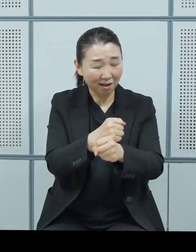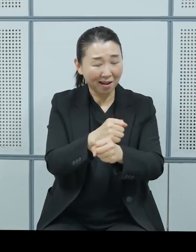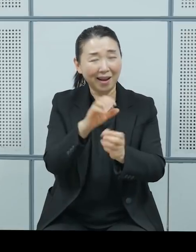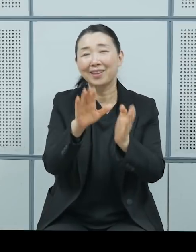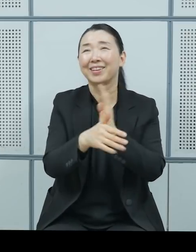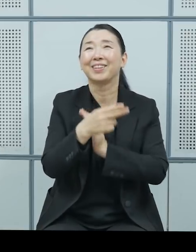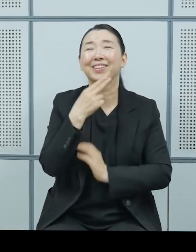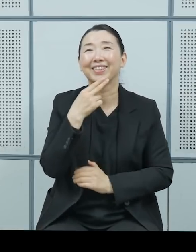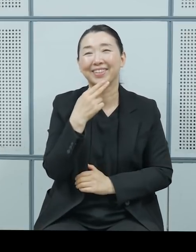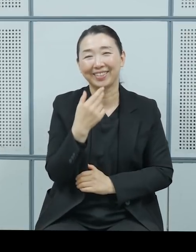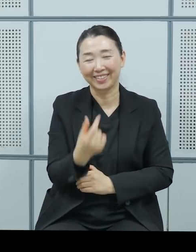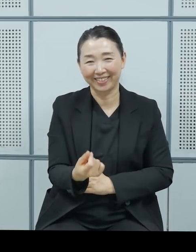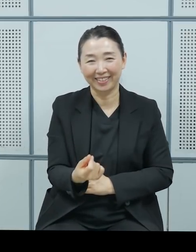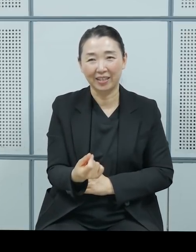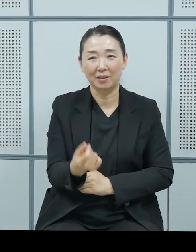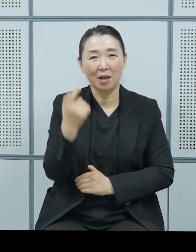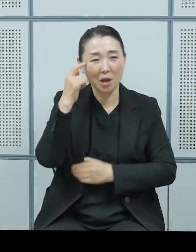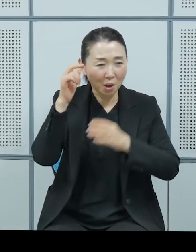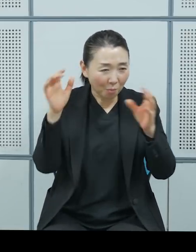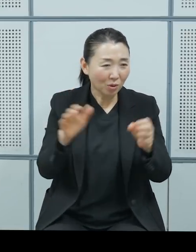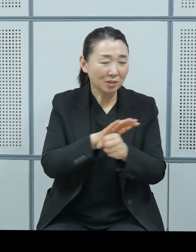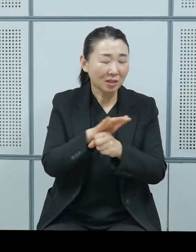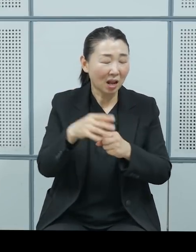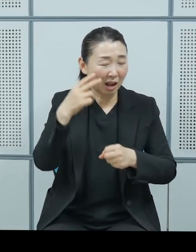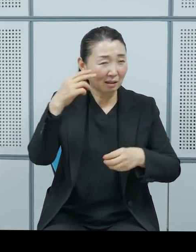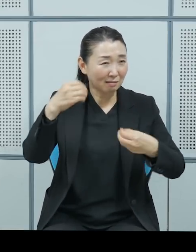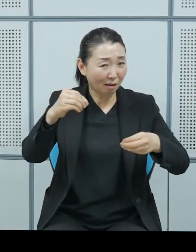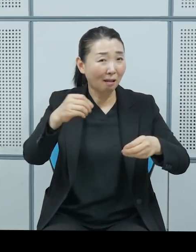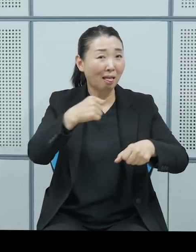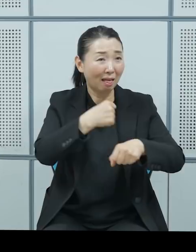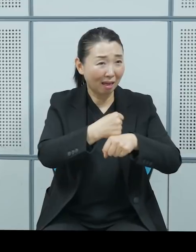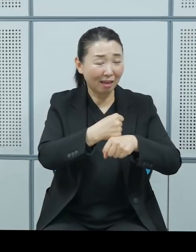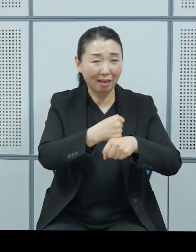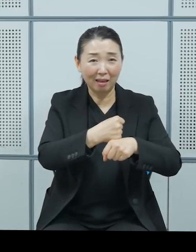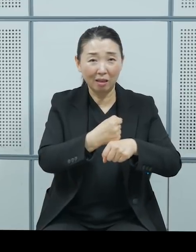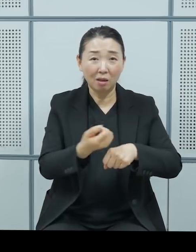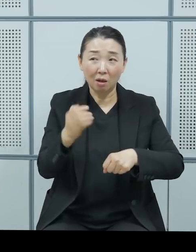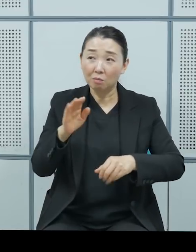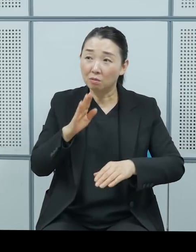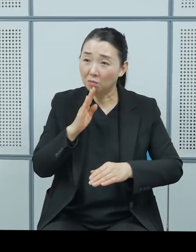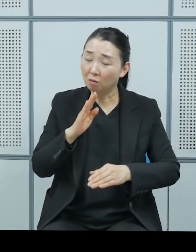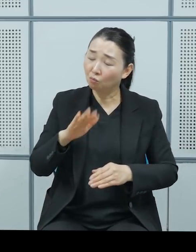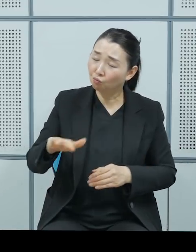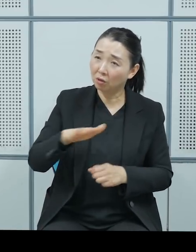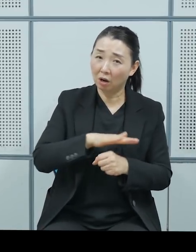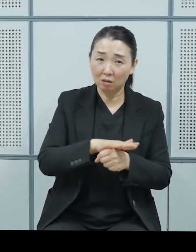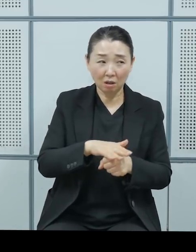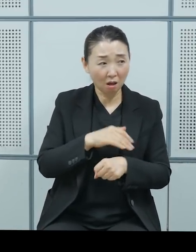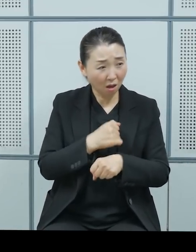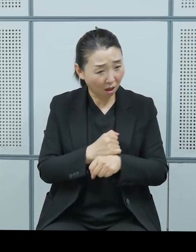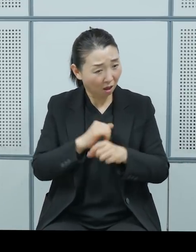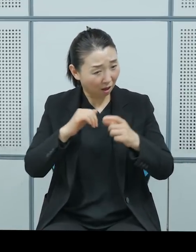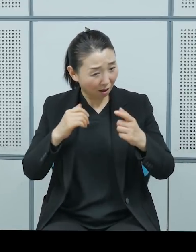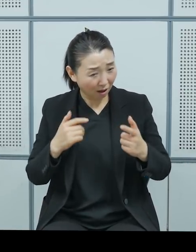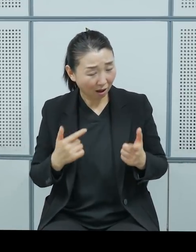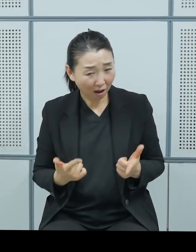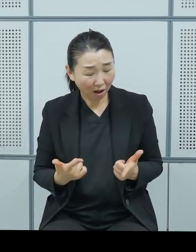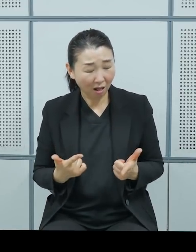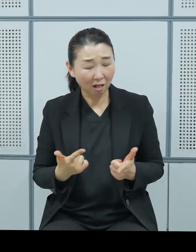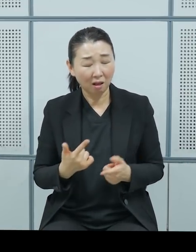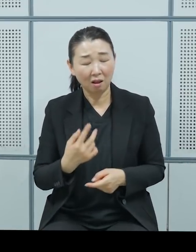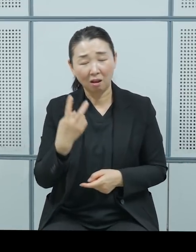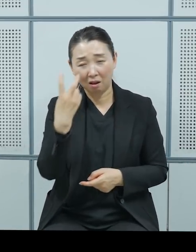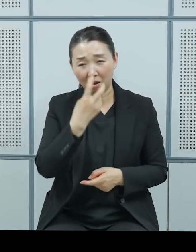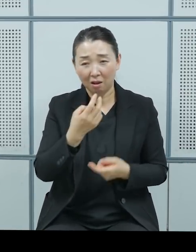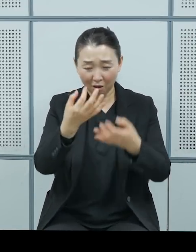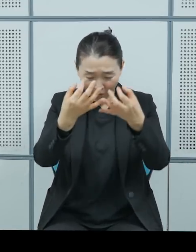것 같습니다. 모여서 사랑하는 척 하던 것이 정말 우리가 사랑하는지 아닌지를 체크해